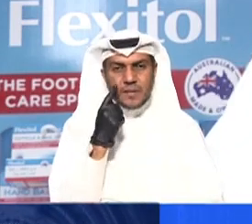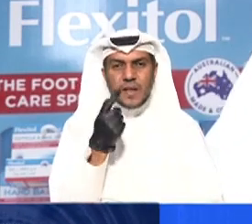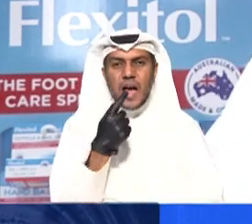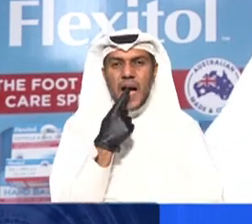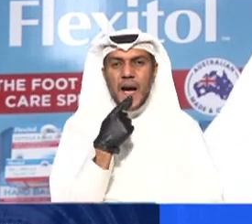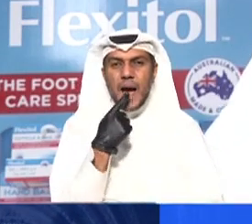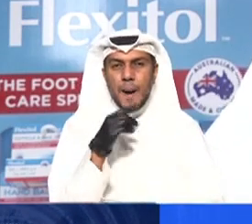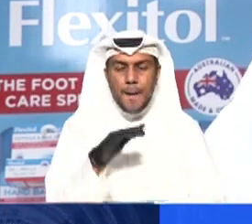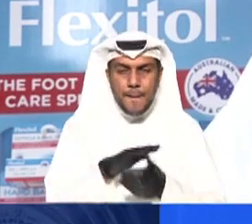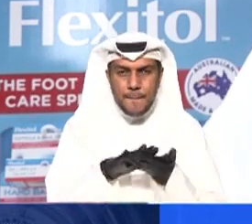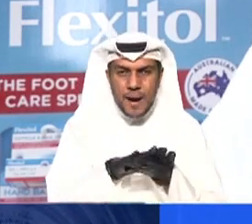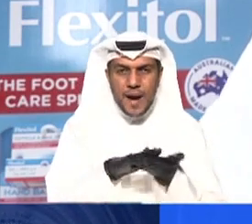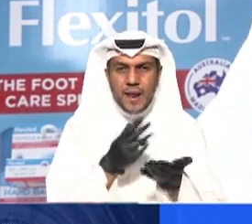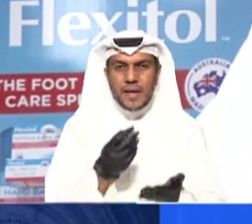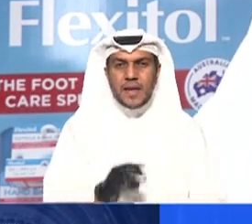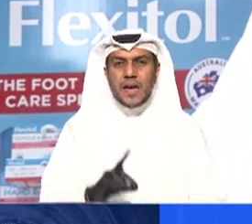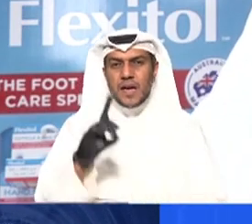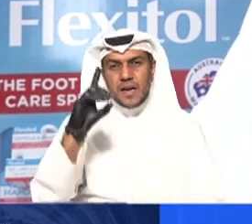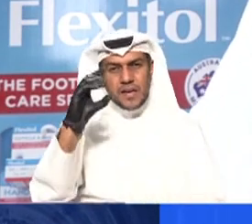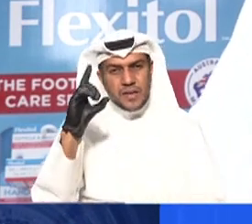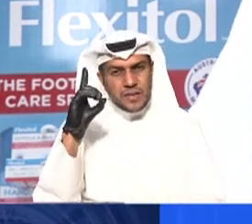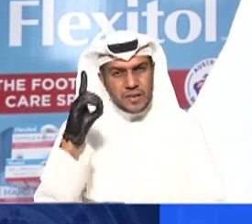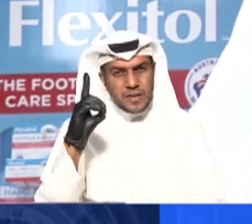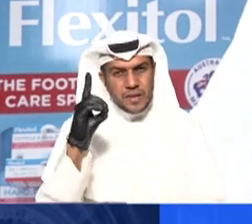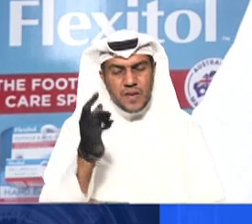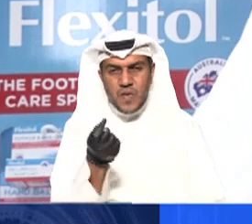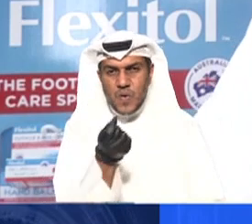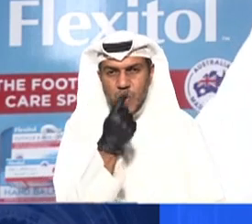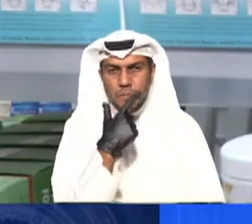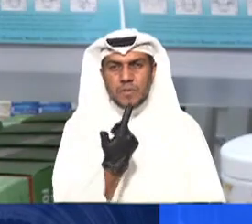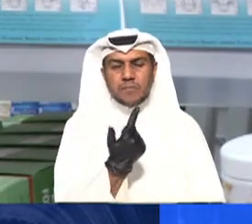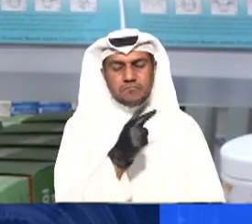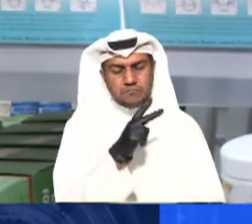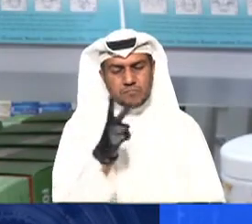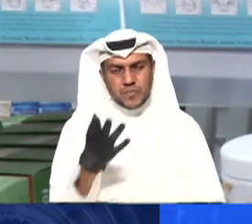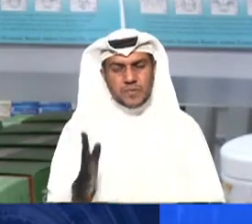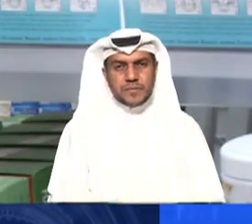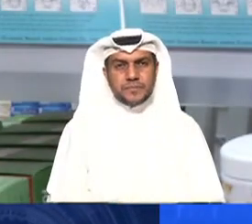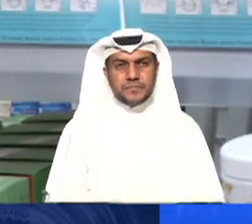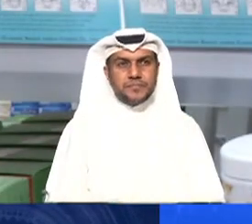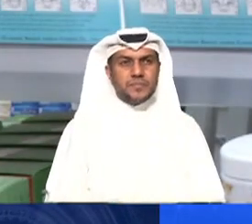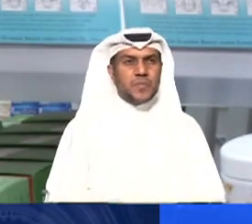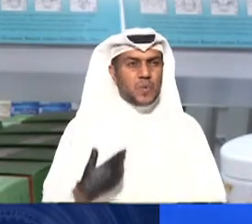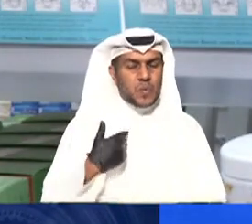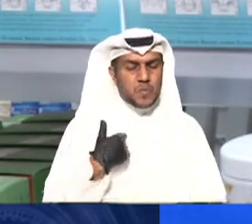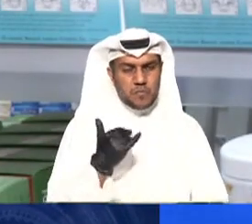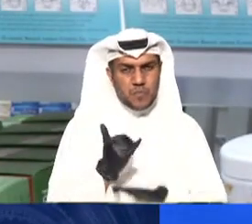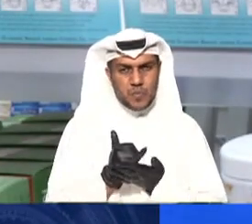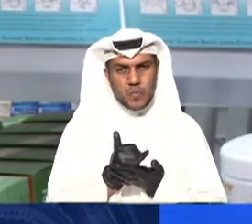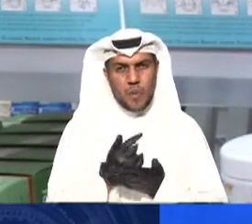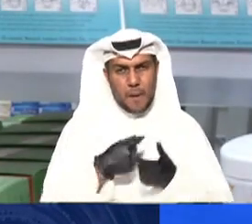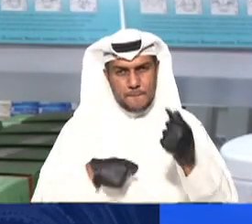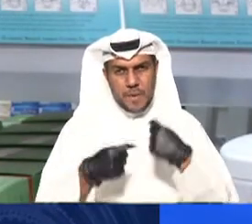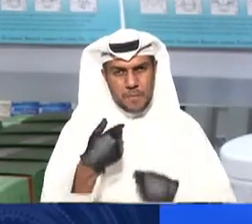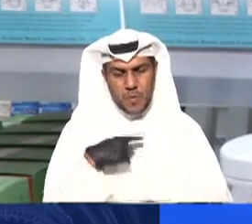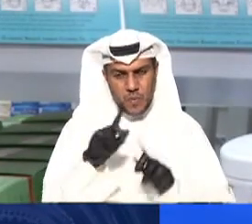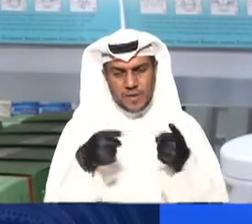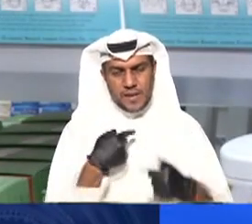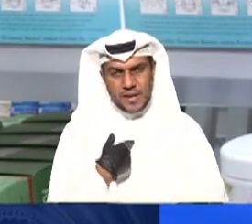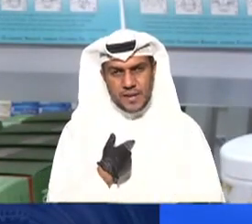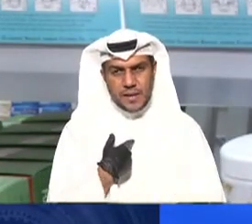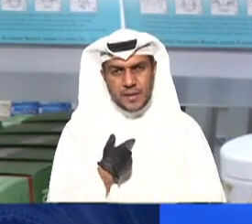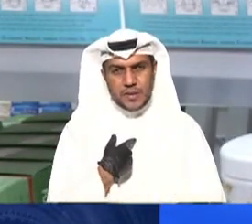ننصح بالأوميجا، فيتامين دي، هذه كلها شغلات تعمل على تعزيز المناعة. احنا كصيدلانيين في الصيدليات الأهلية